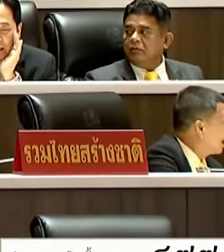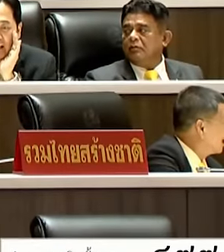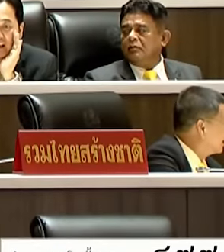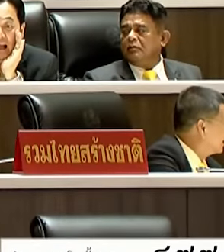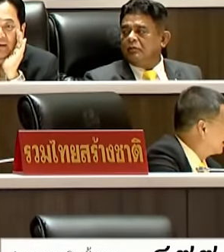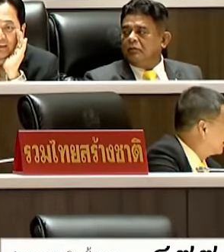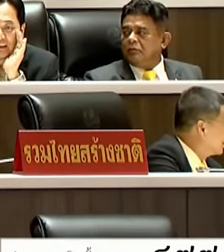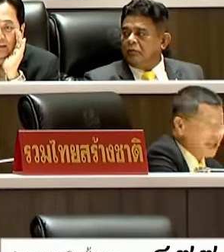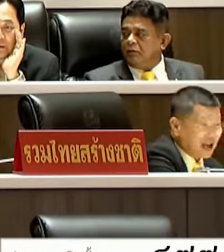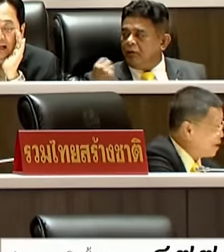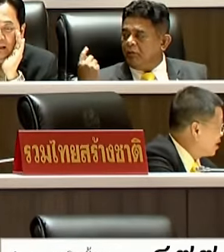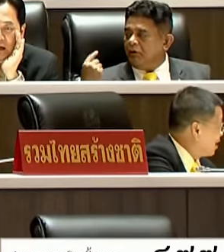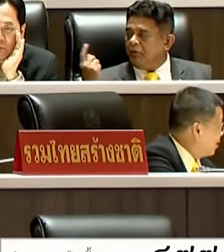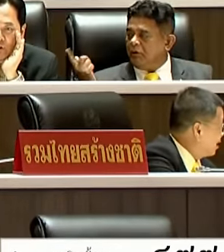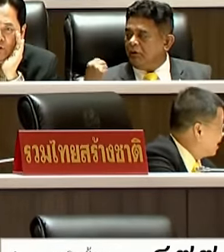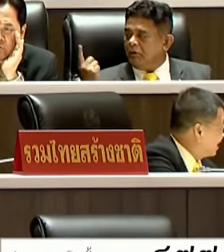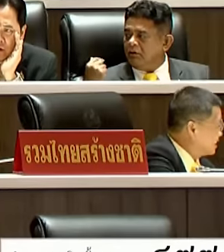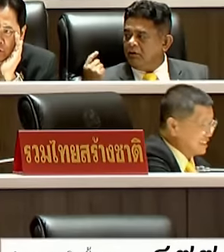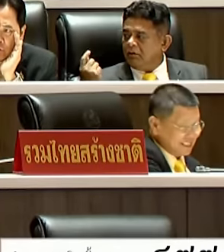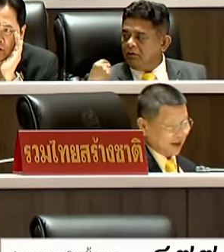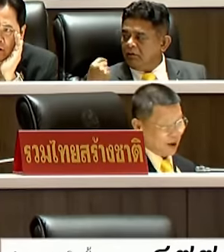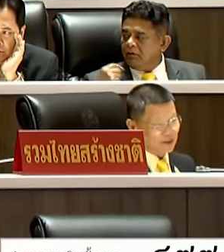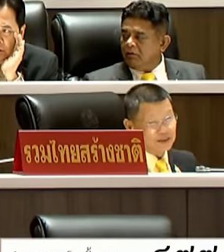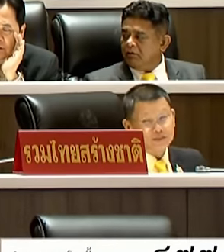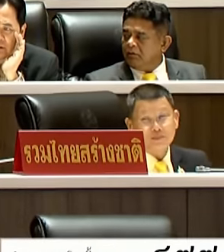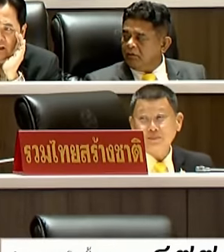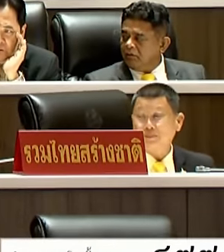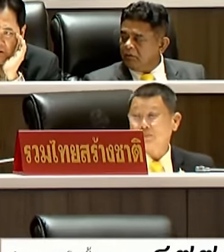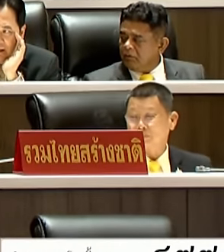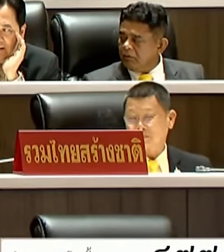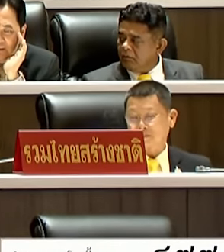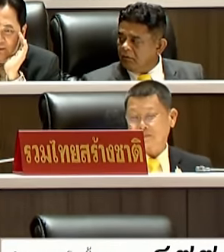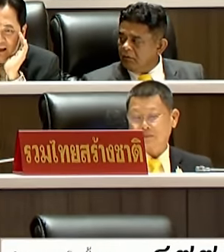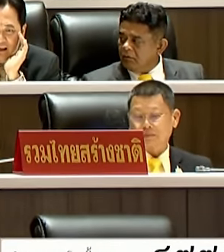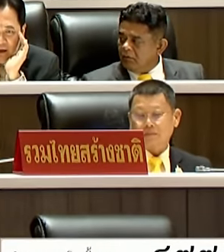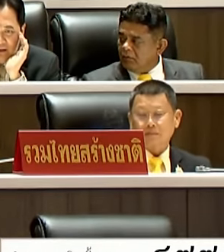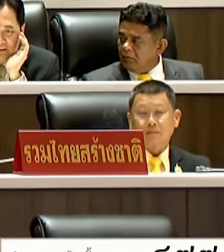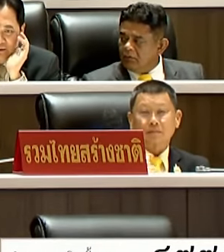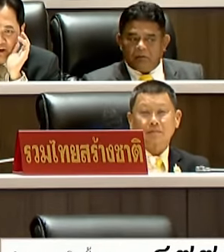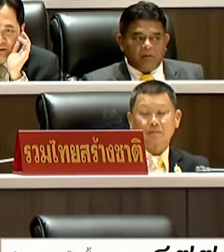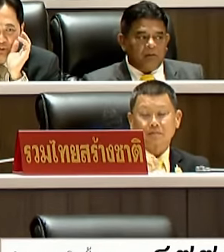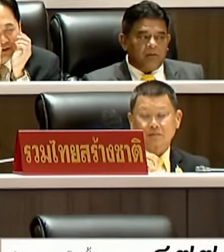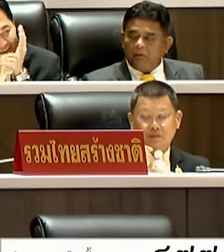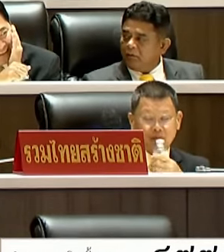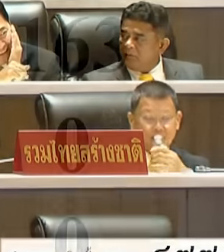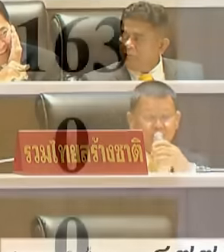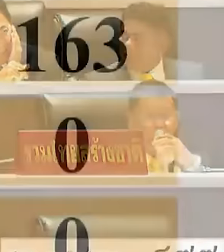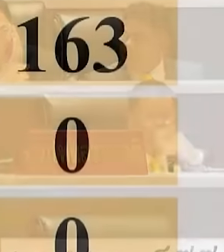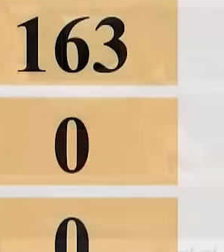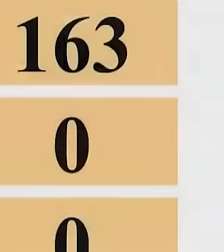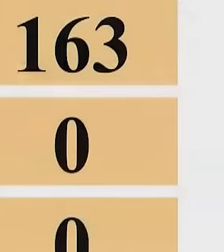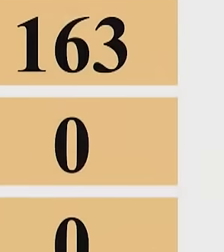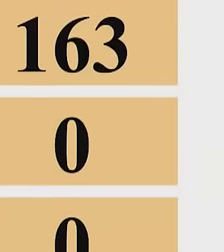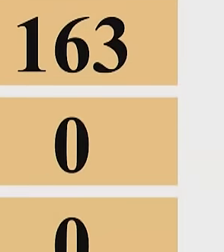ครครั ถาไม่มีนะครับ ผมขอปดการลงคะแนนครั เชิญจ้วที่แดงผลครับจำนวนผู้ลงมติ 45